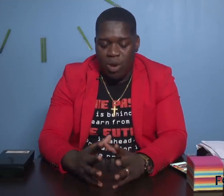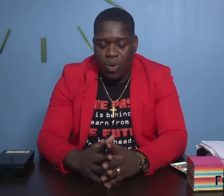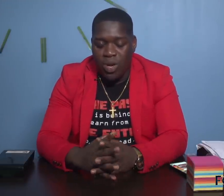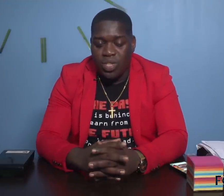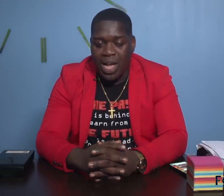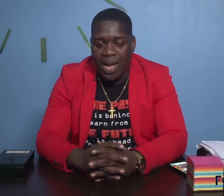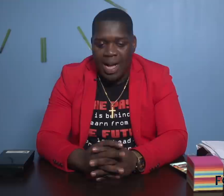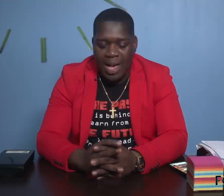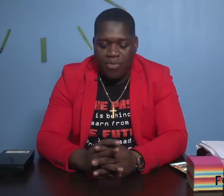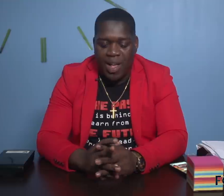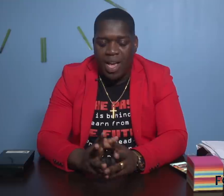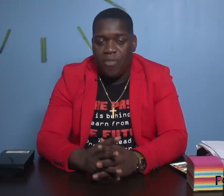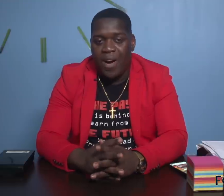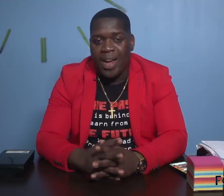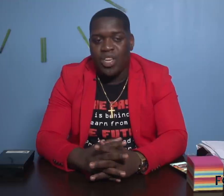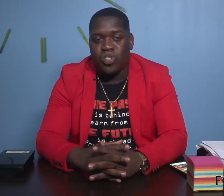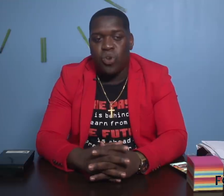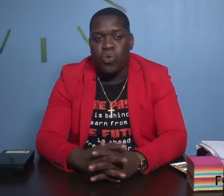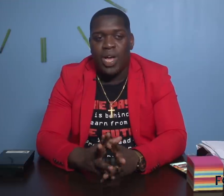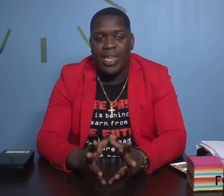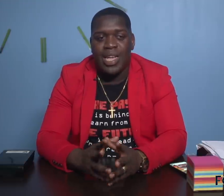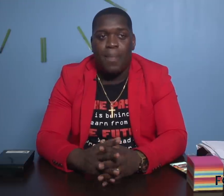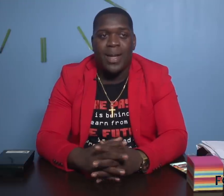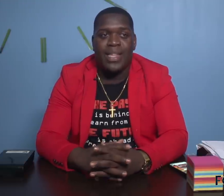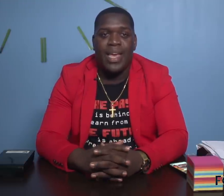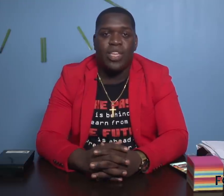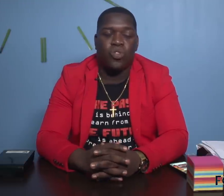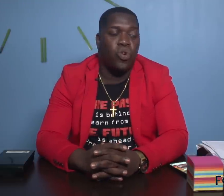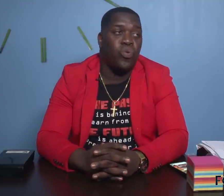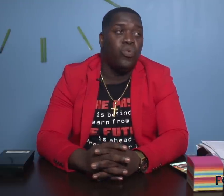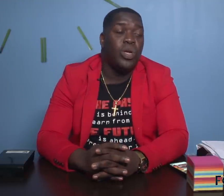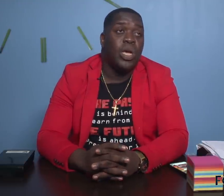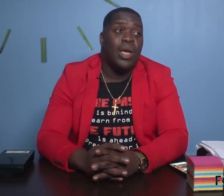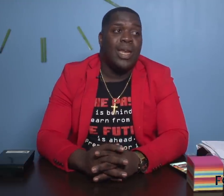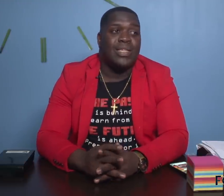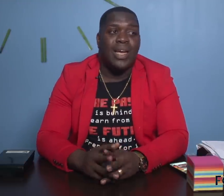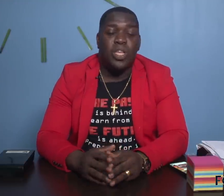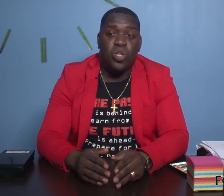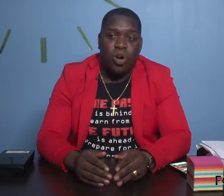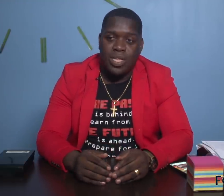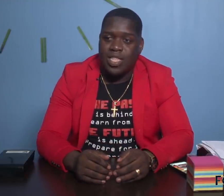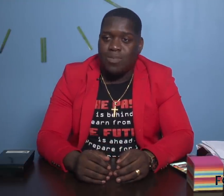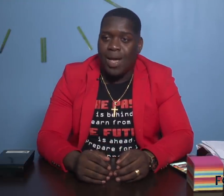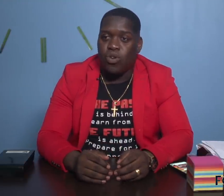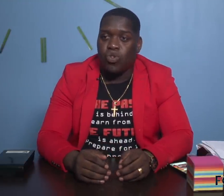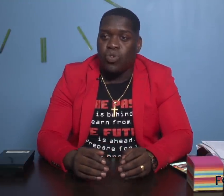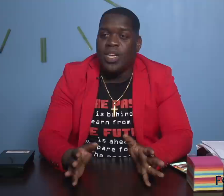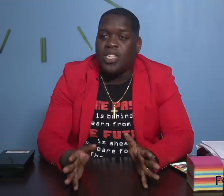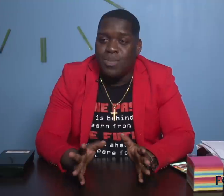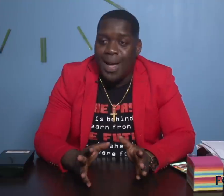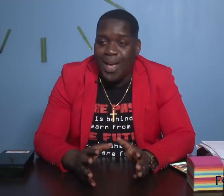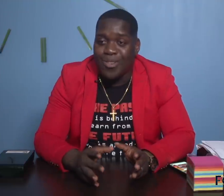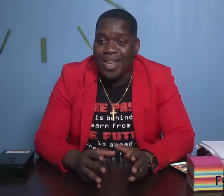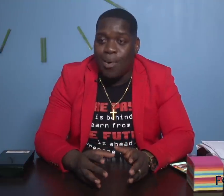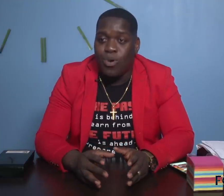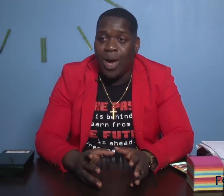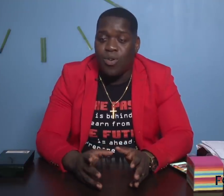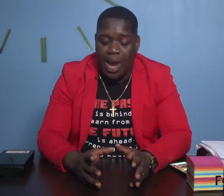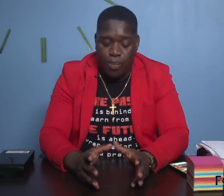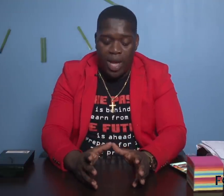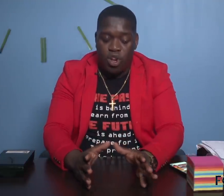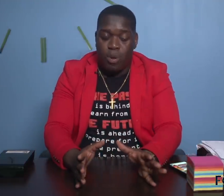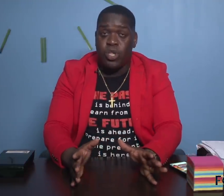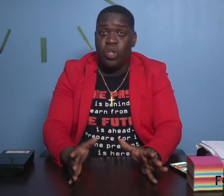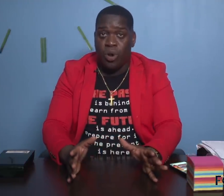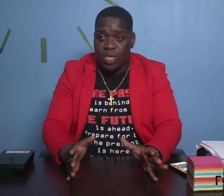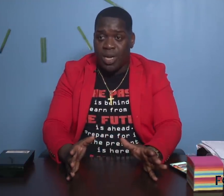ma sangwelu sanga erf sang erfaring e sorunu nanga sa praktijk e sorunu na taki tok de sma e kon tu drisma e kote kaboni wadu